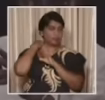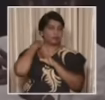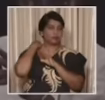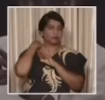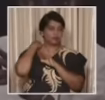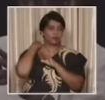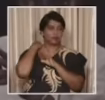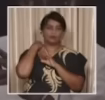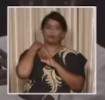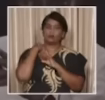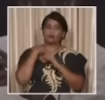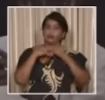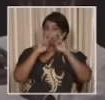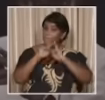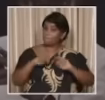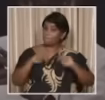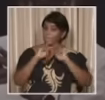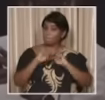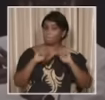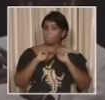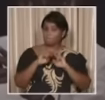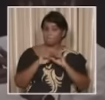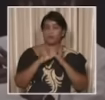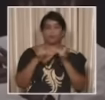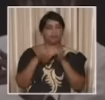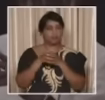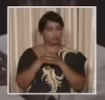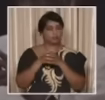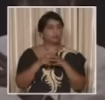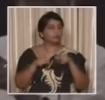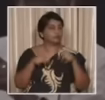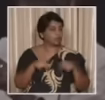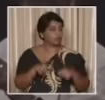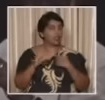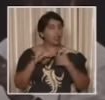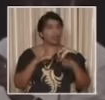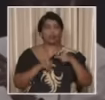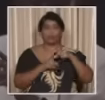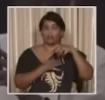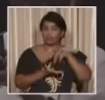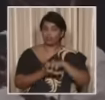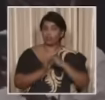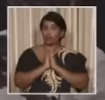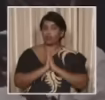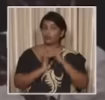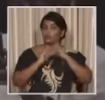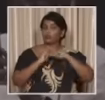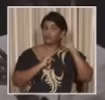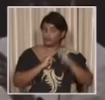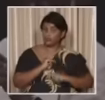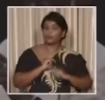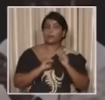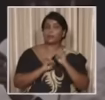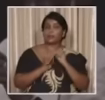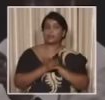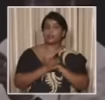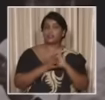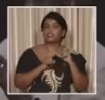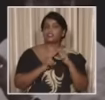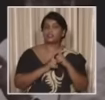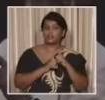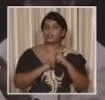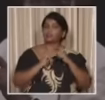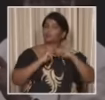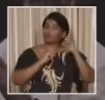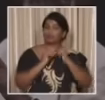මහා විහාරය ආශ්‍රිතව පර්යේෂණ කොටස. දැන්ට අනුරාධපුරයේ තිබෙන බෞද්ධ විශ්වවිද්‍යාලයේ පශ්චාත් උපාධියට ආරම්භ කරන්න